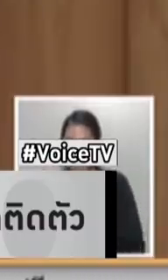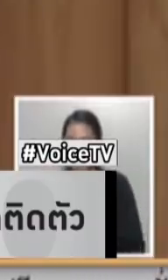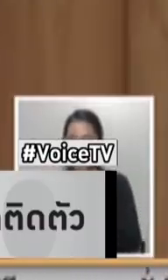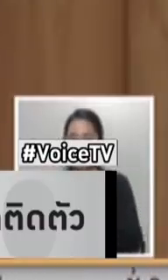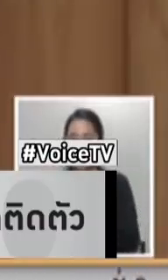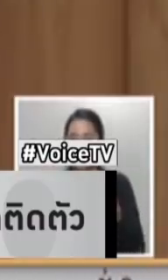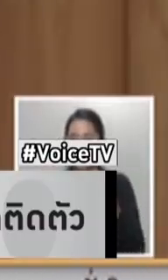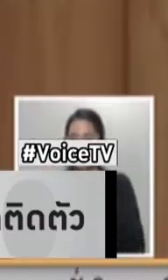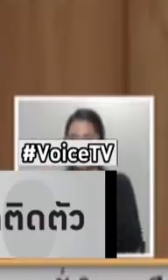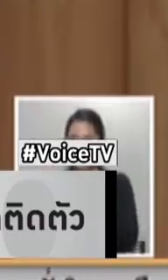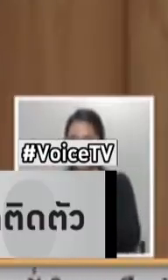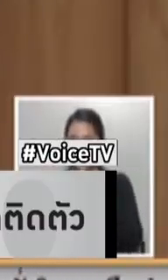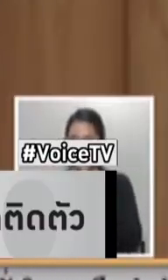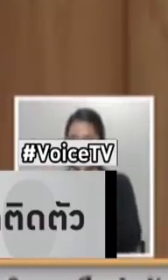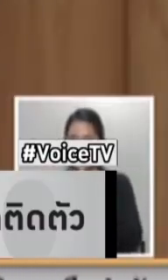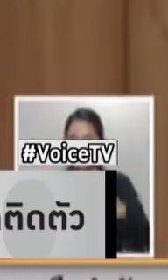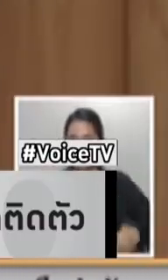อดชีวิต